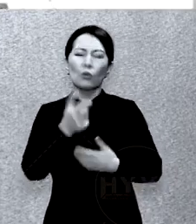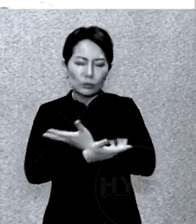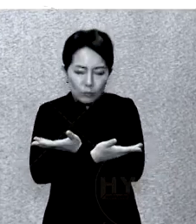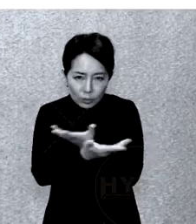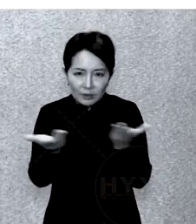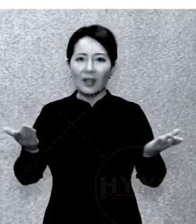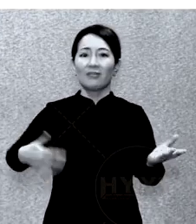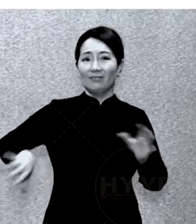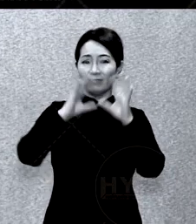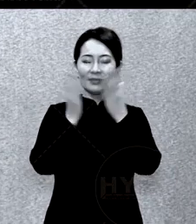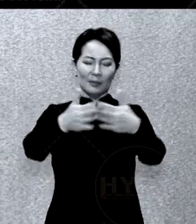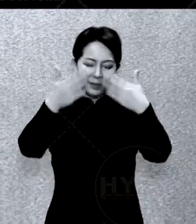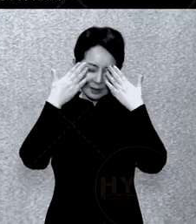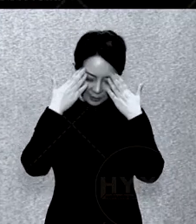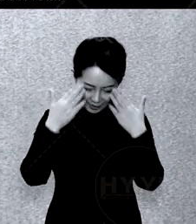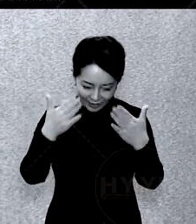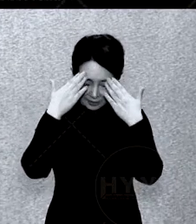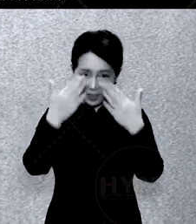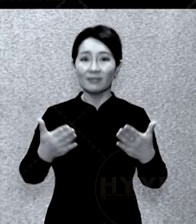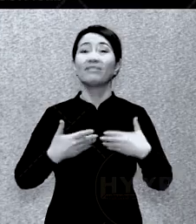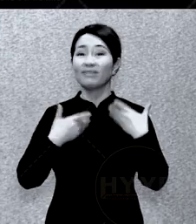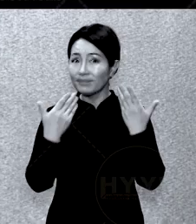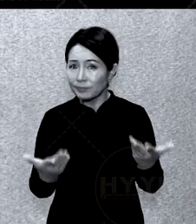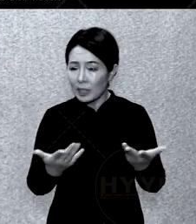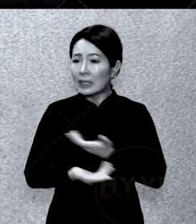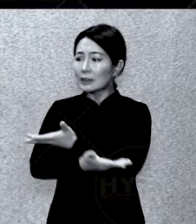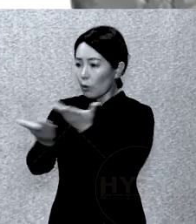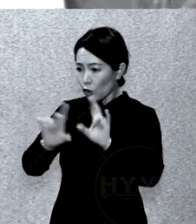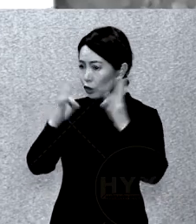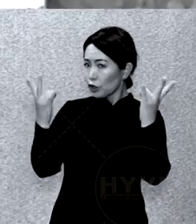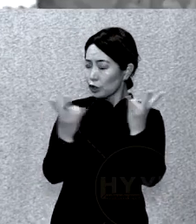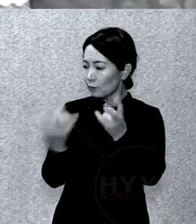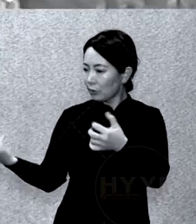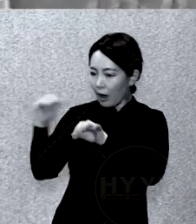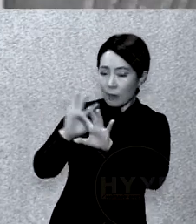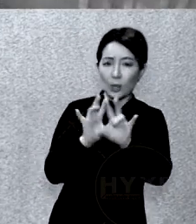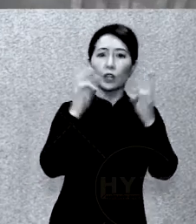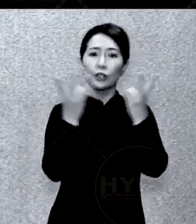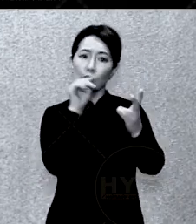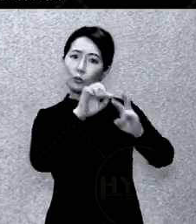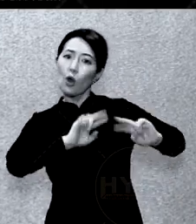исэн тэр бүх одоо хүмүүс бас бүгдээрэнд нь одоо талархлаа. Одоо та бүхэн маань бол хүний юм бас